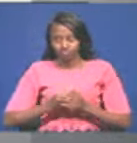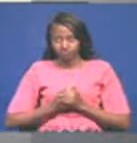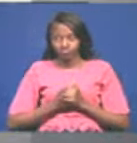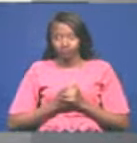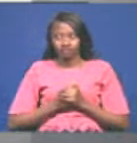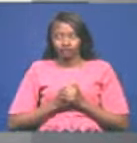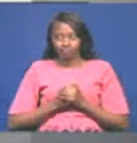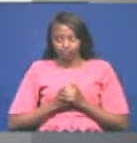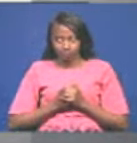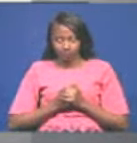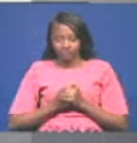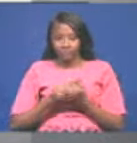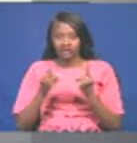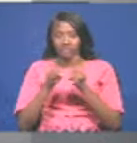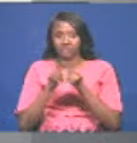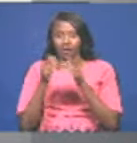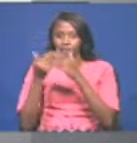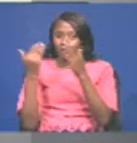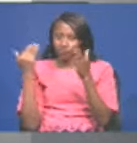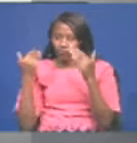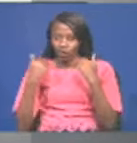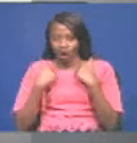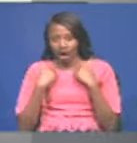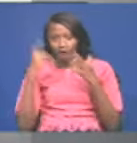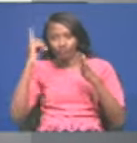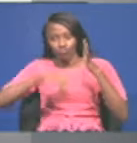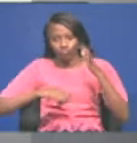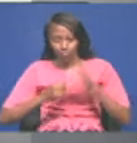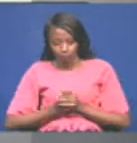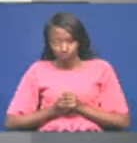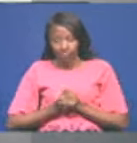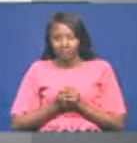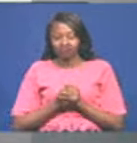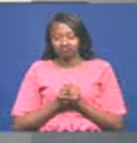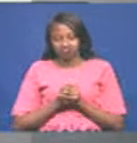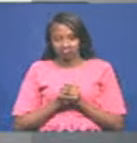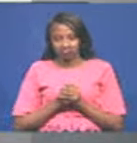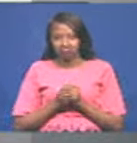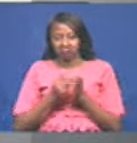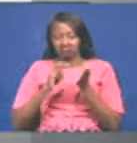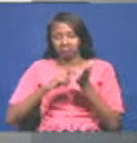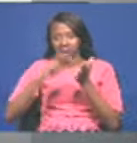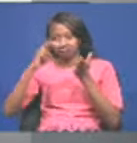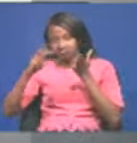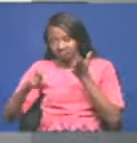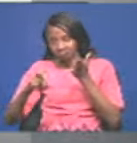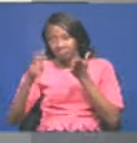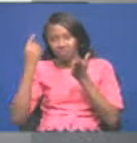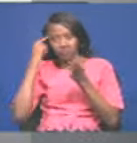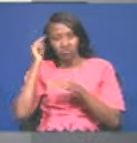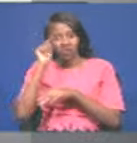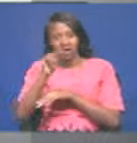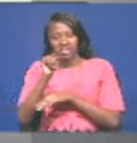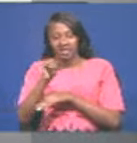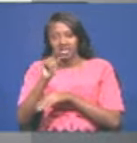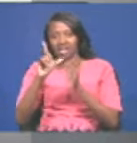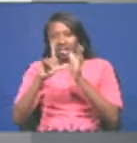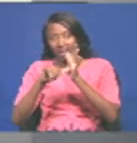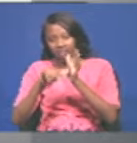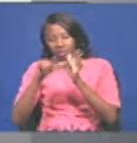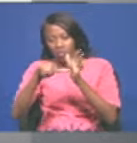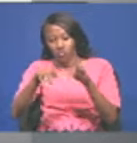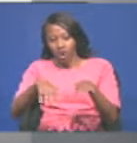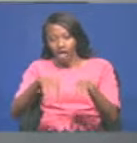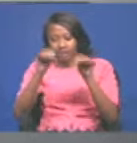hapo awali basi alikuwa ni mbunge, kuonyesha kuwa ateza kujiuzulu katika wadhifa huo na kuweza kuchukua majukumu mapya